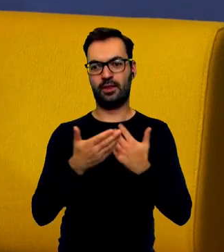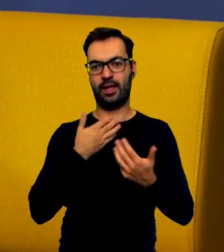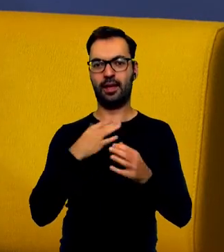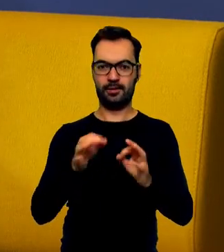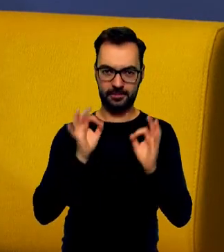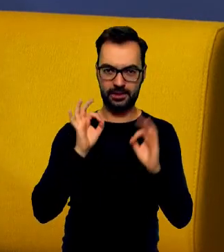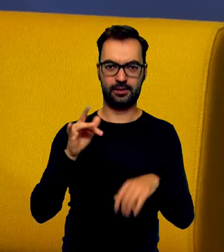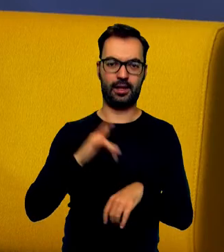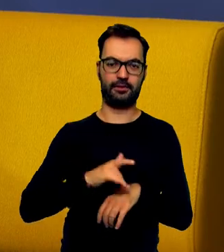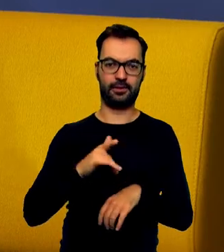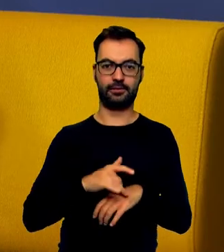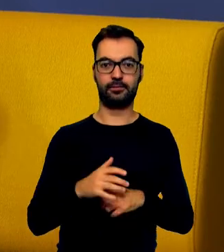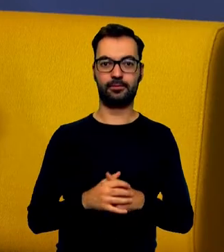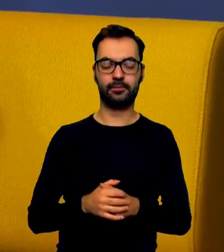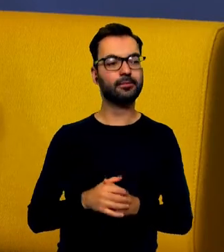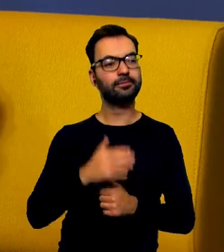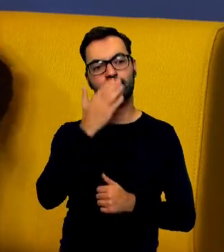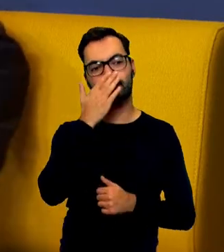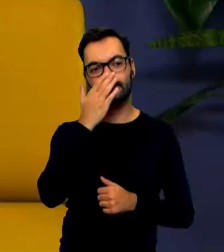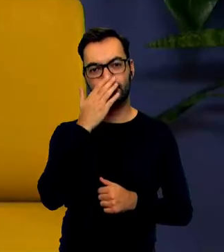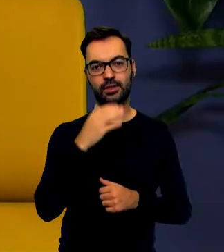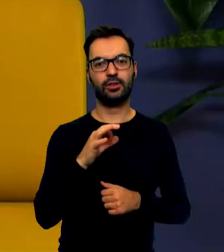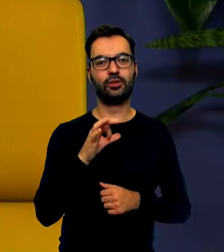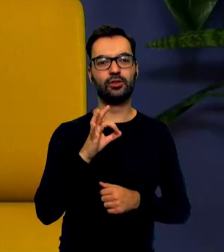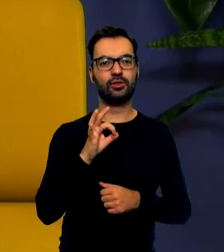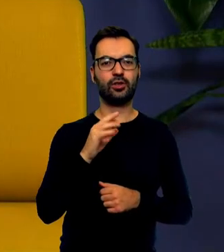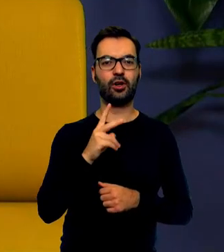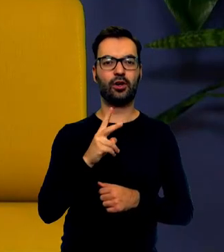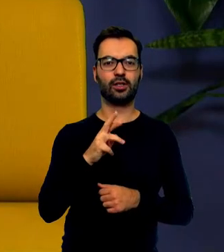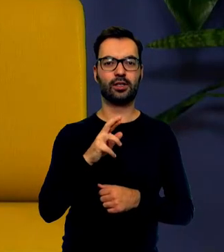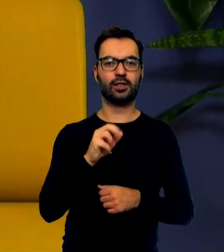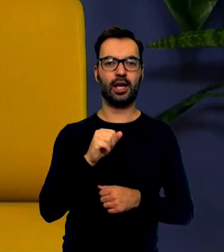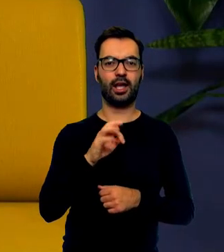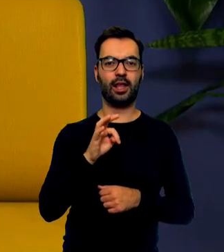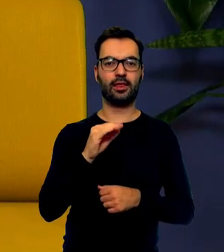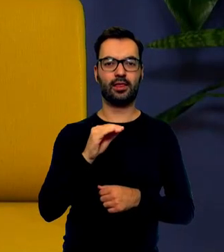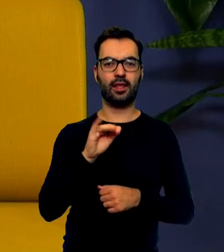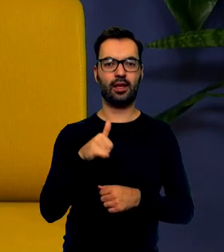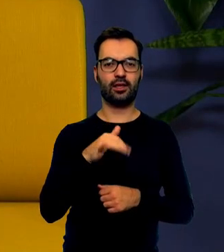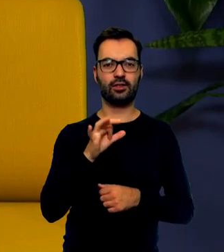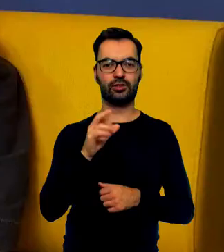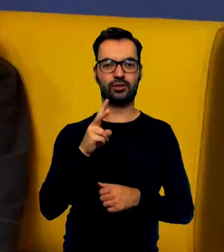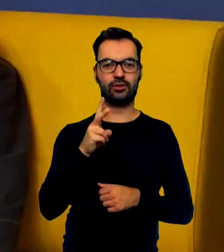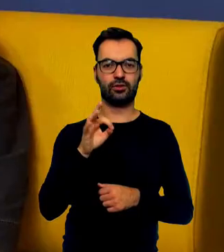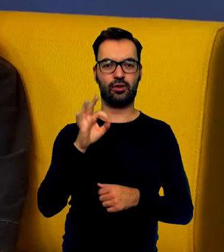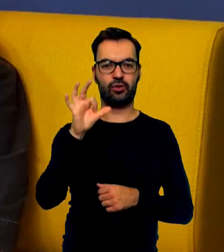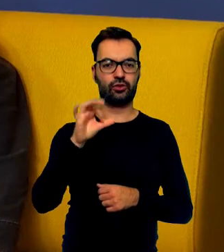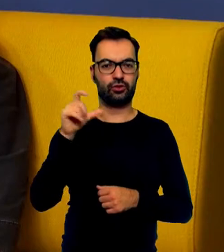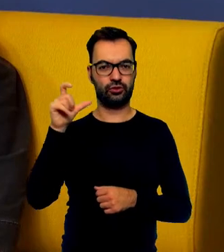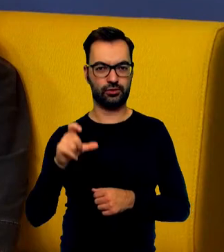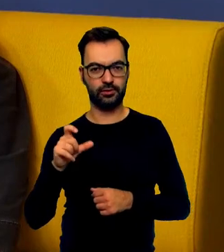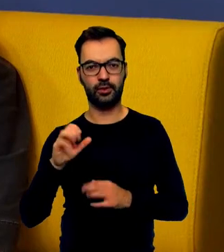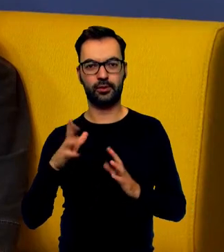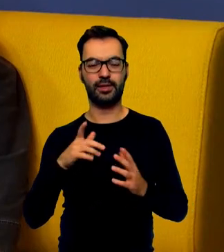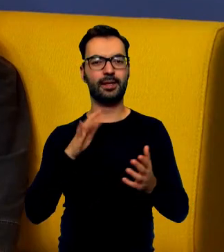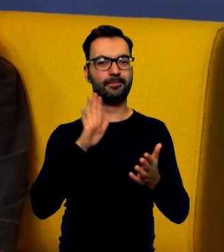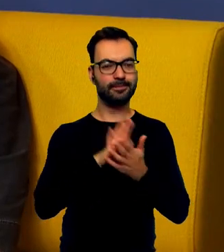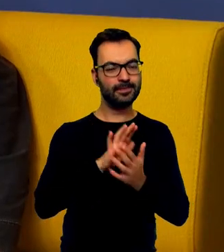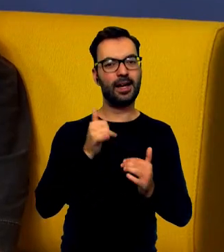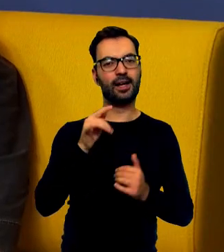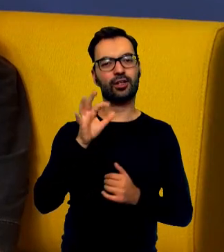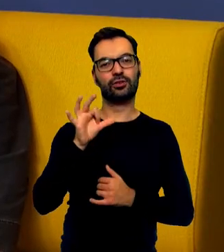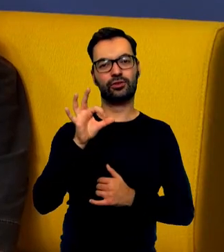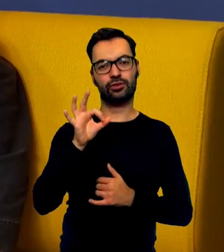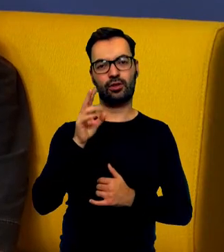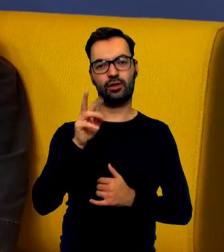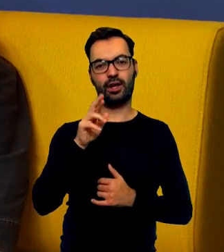dobrych skutków po prostu. Więc... A na czym polega sokratejskość tych punktów orientacyjnych? No, polega ona na tym, że one rzeczywiście